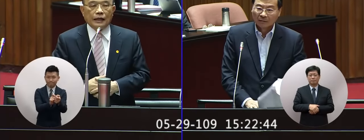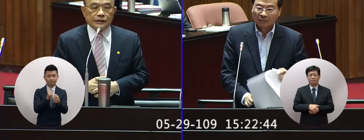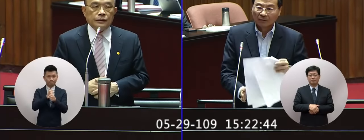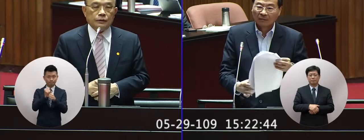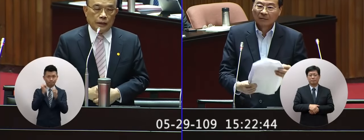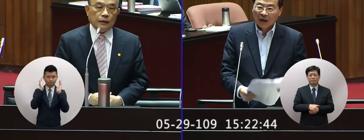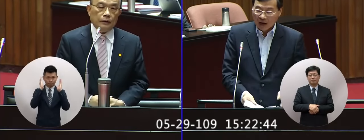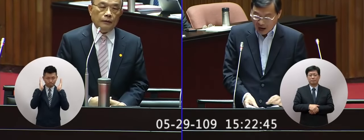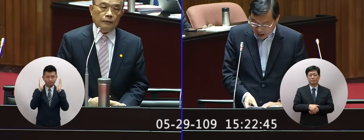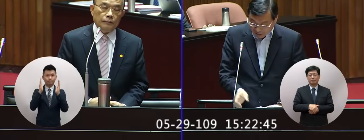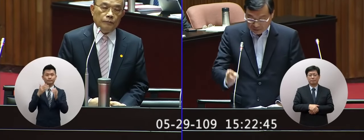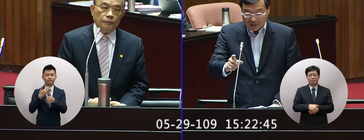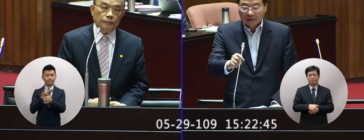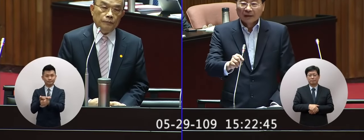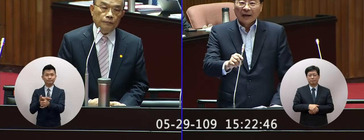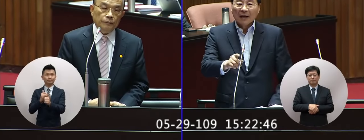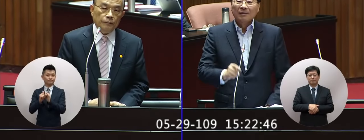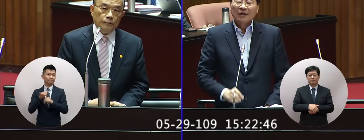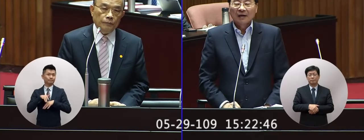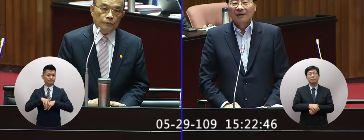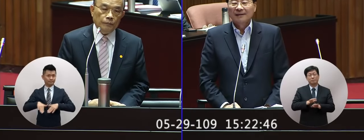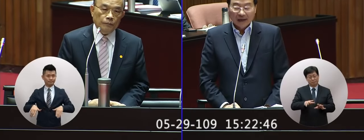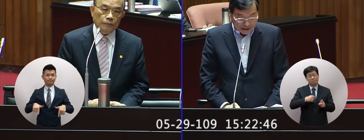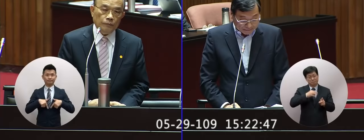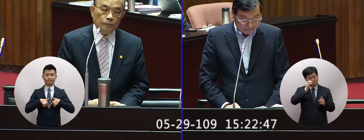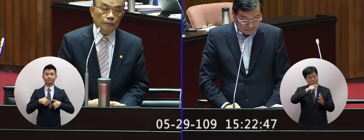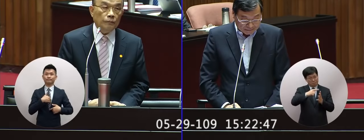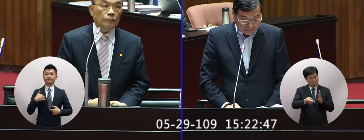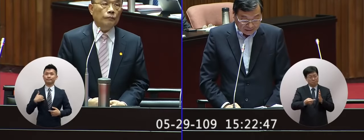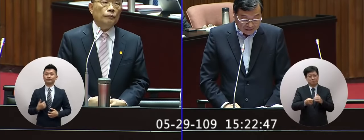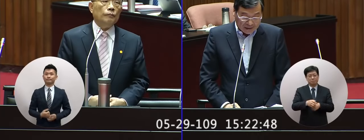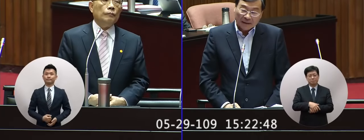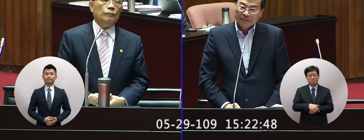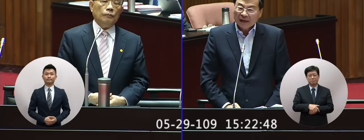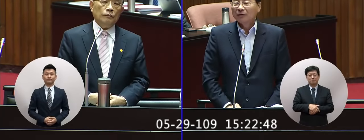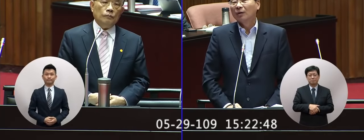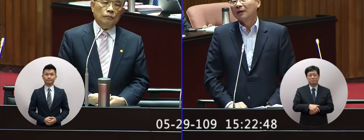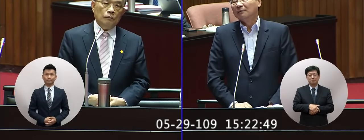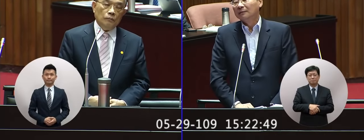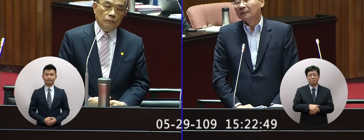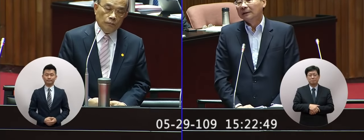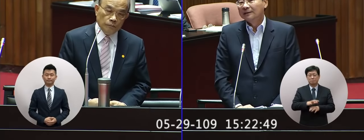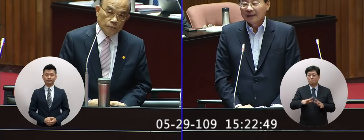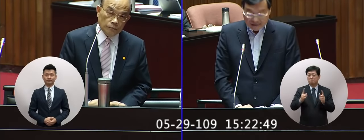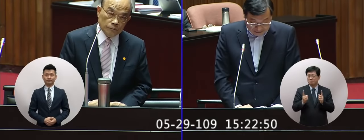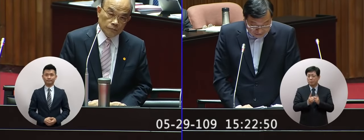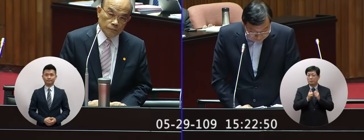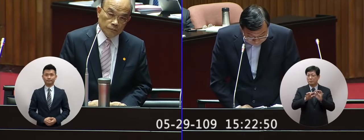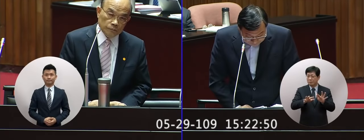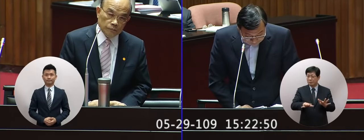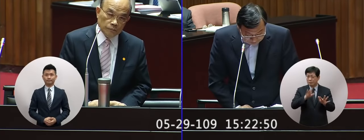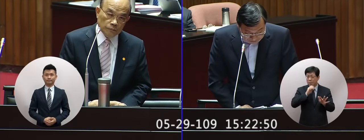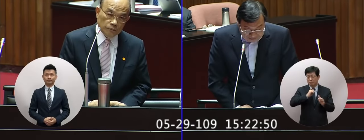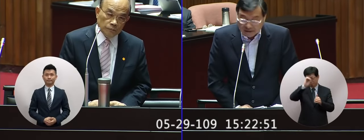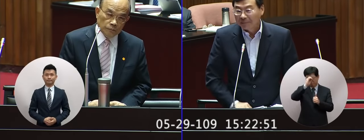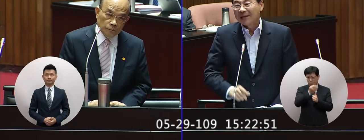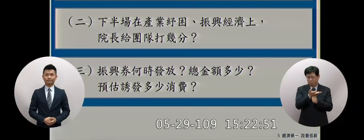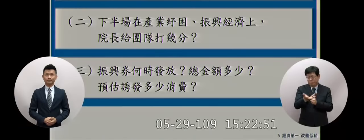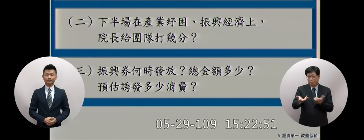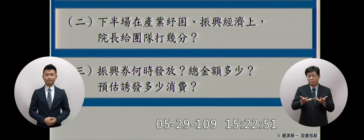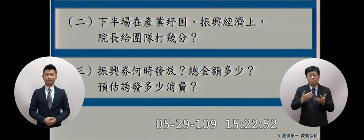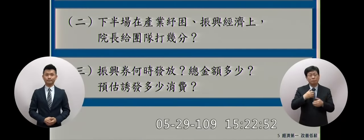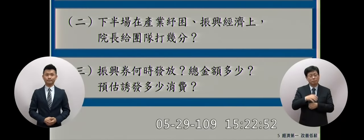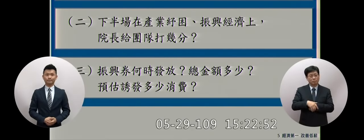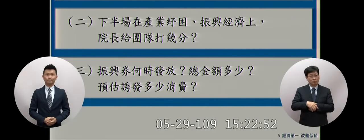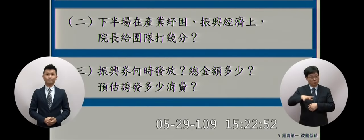让人民安心，这样。 好，来我们看看往下看。那面对这一次的疫情，上